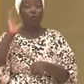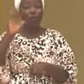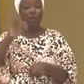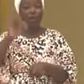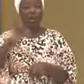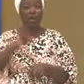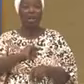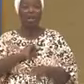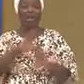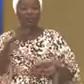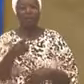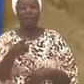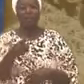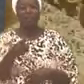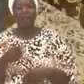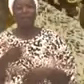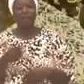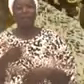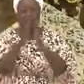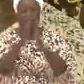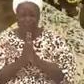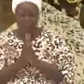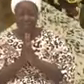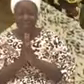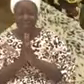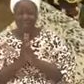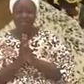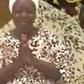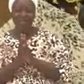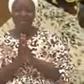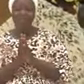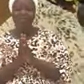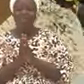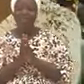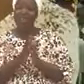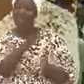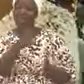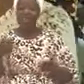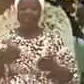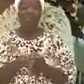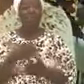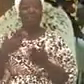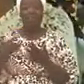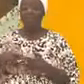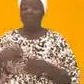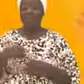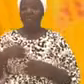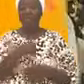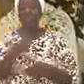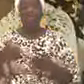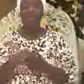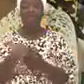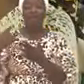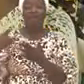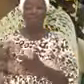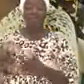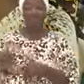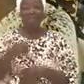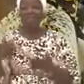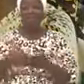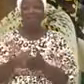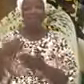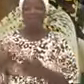jeu pendant de nam n1 qu'un nouveau un cas nouveau un calme